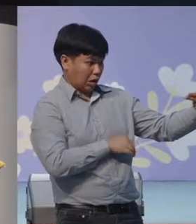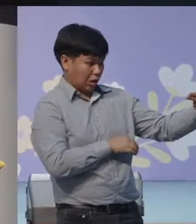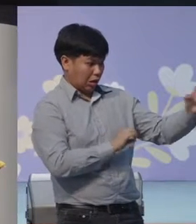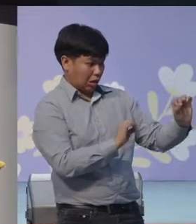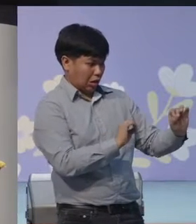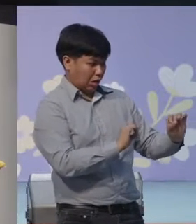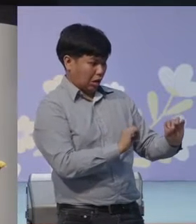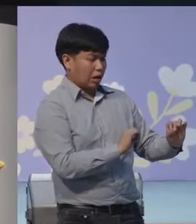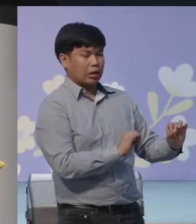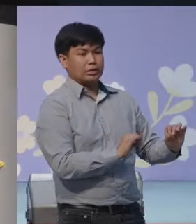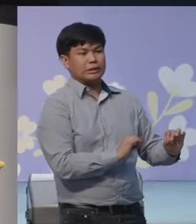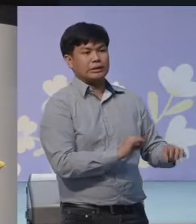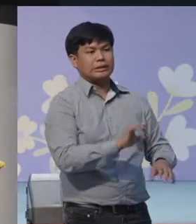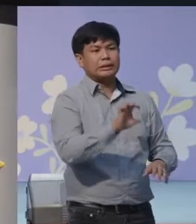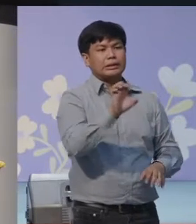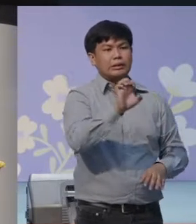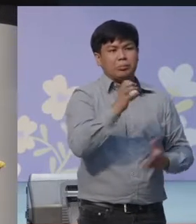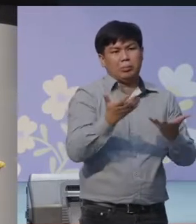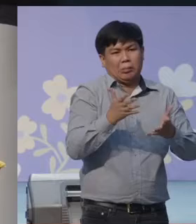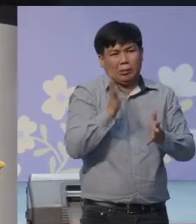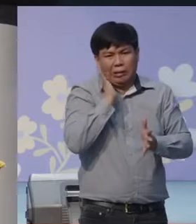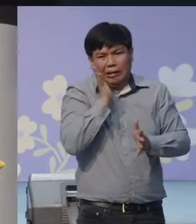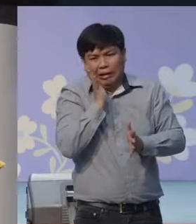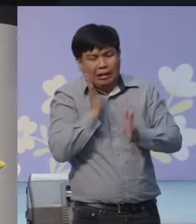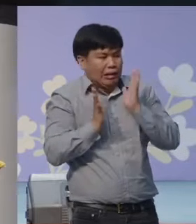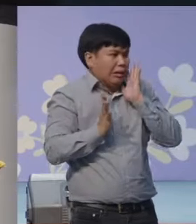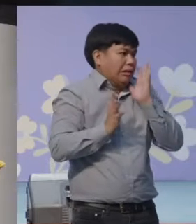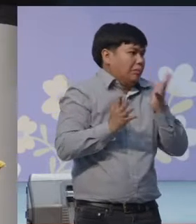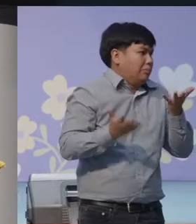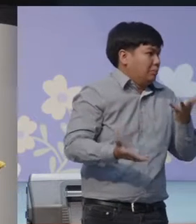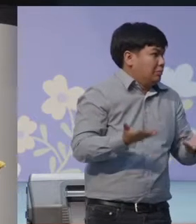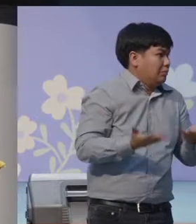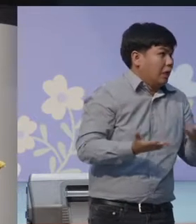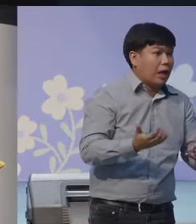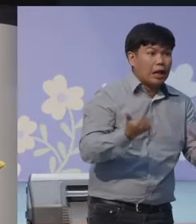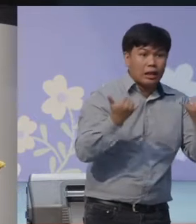lalaki. Actually, ewan ko lang, kung ganito pa rin hanggang ngayon,